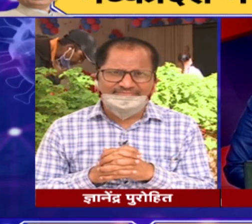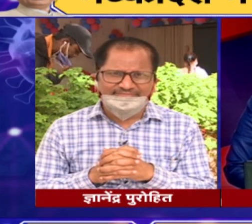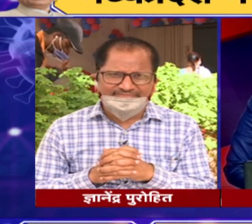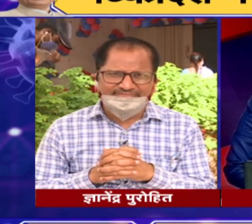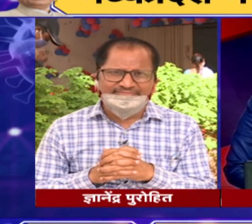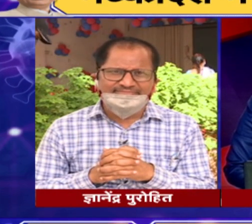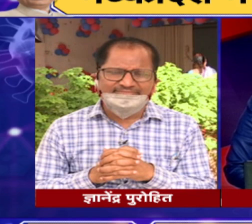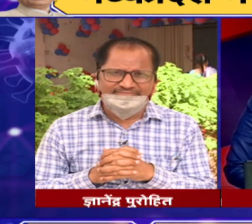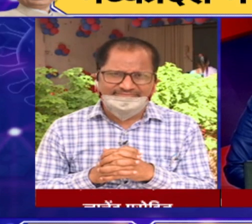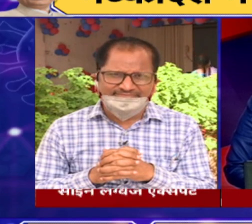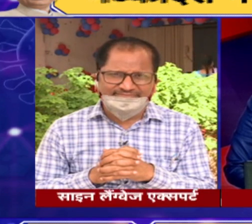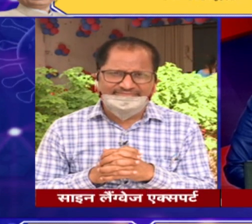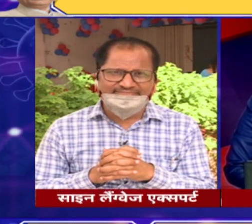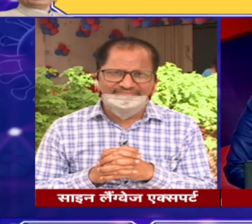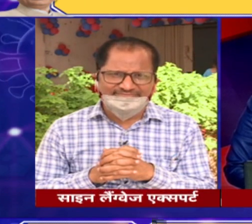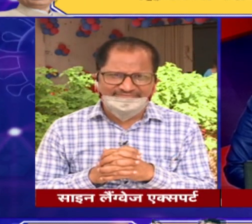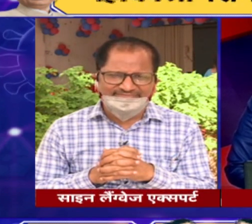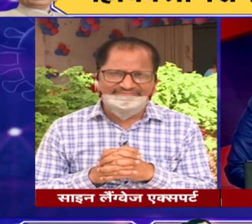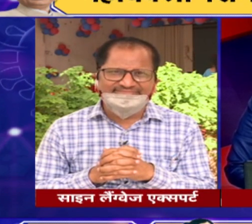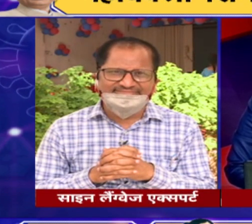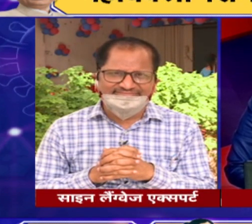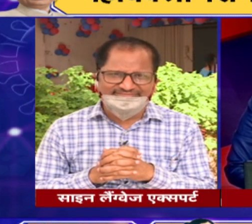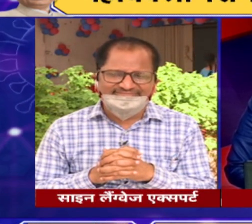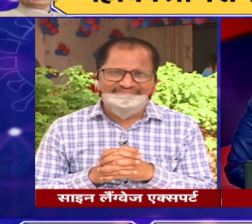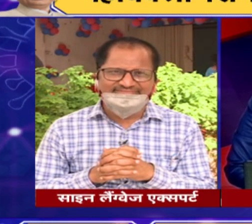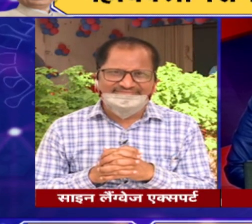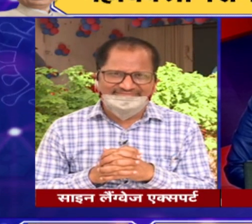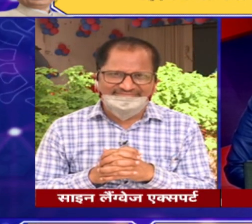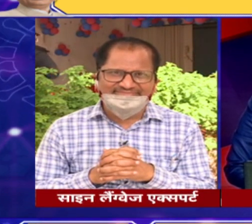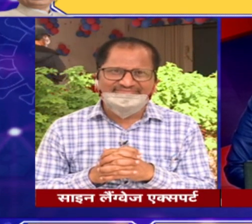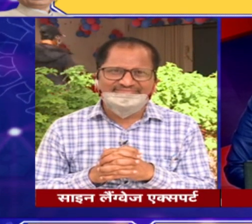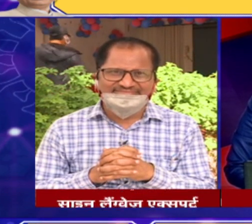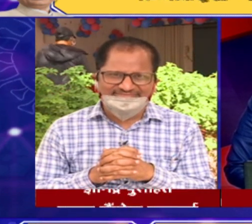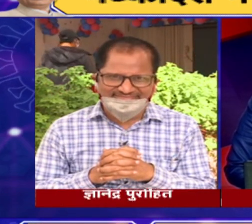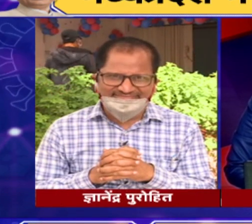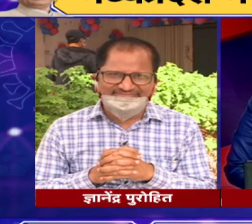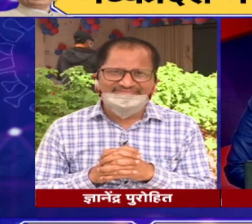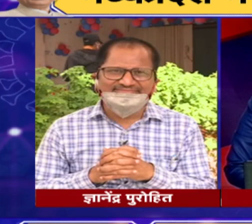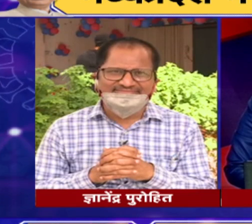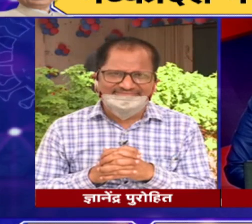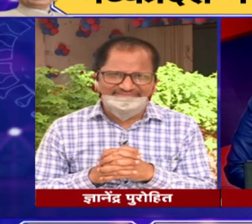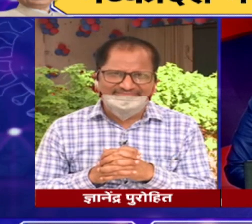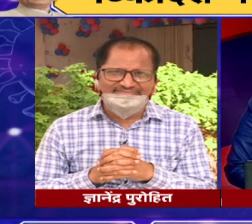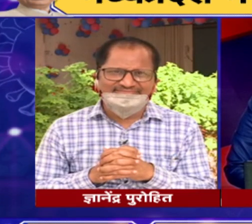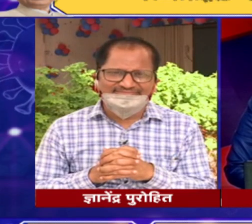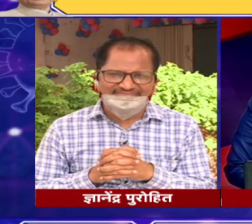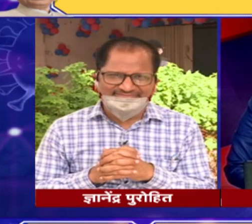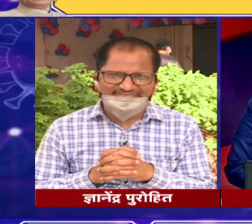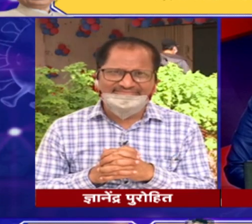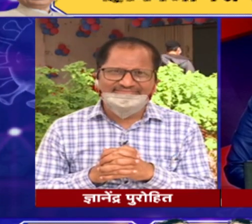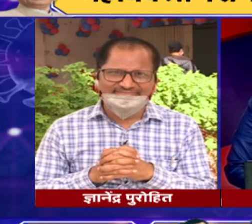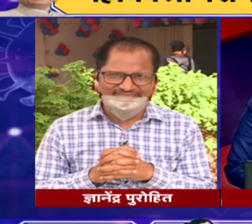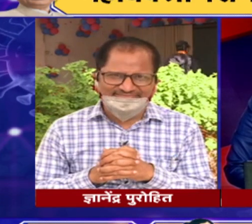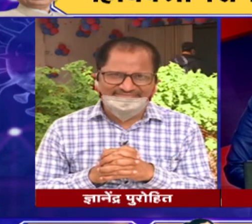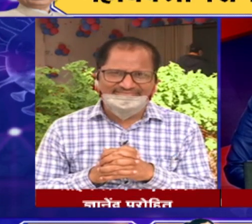बड़े सहज सरल हैं और आम व्यक्ति की बात को क्रियान्वयन करने में बहुत सहयोग करते हैं। इनकी बात में पंचायत